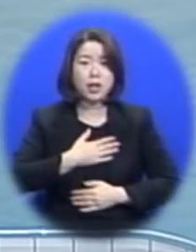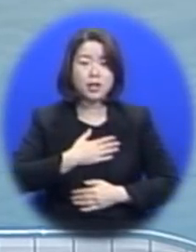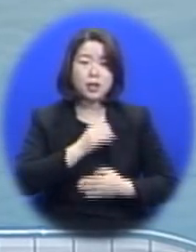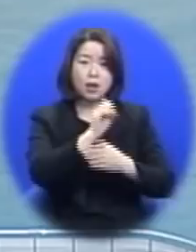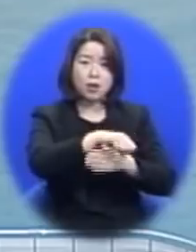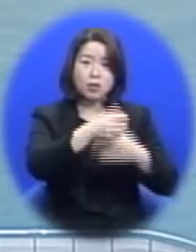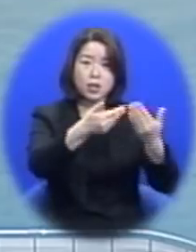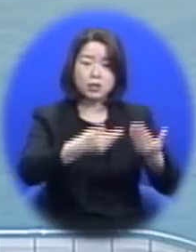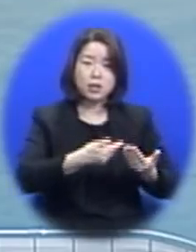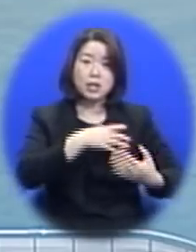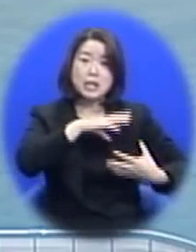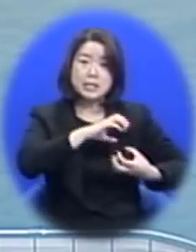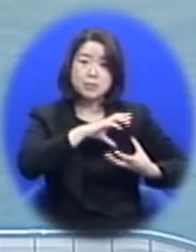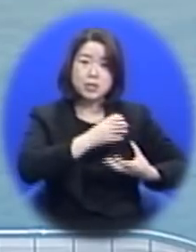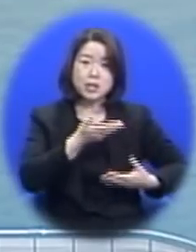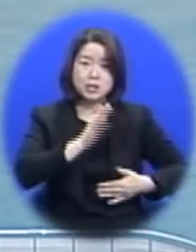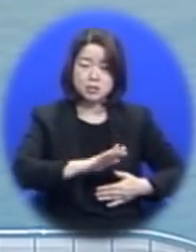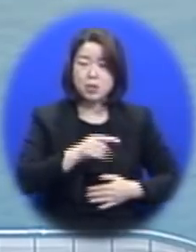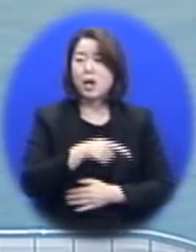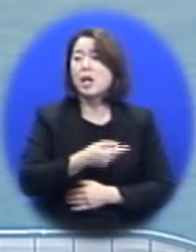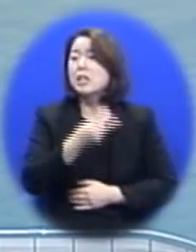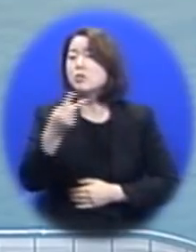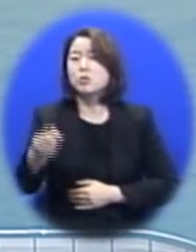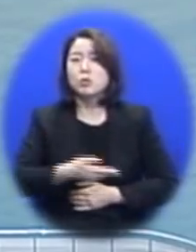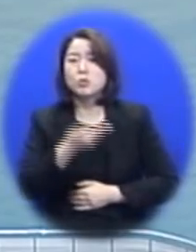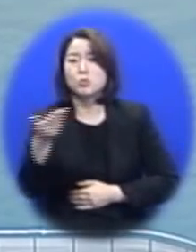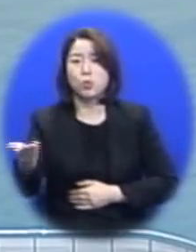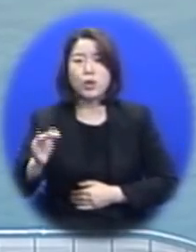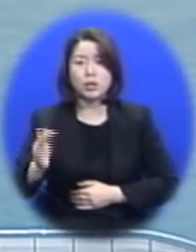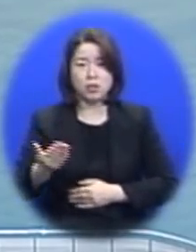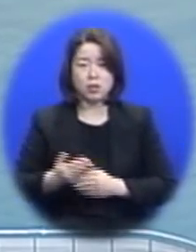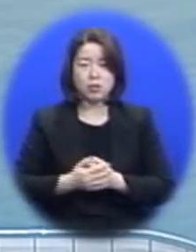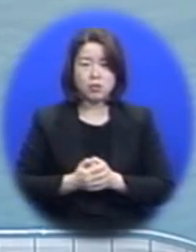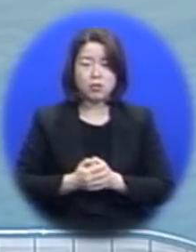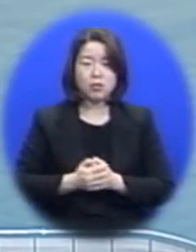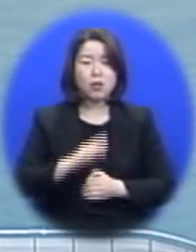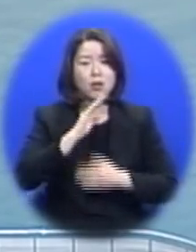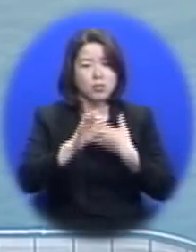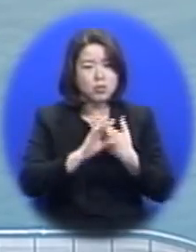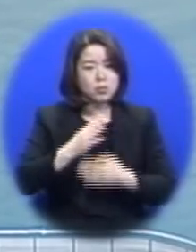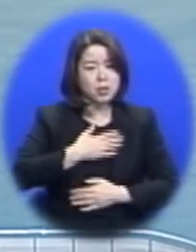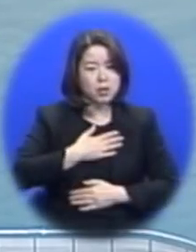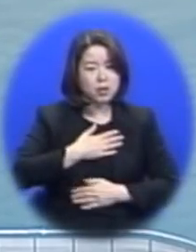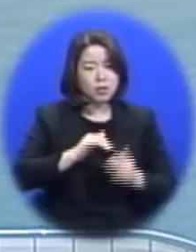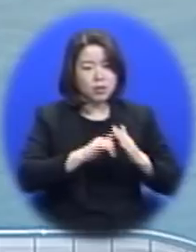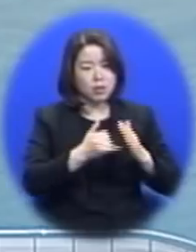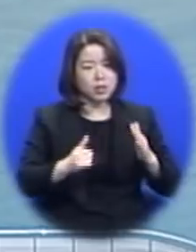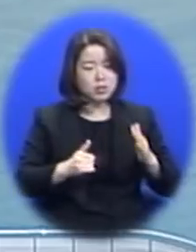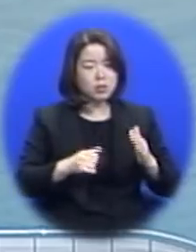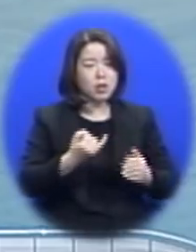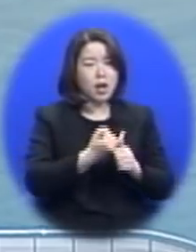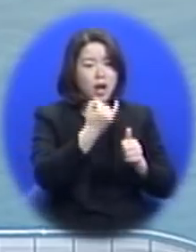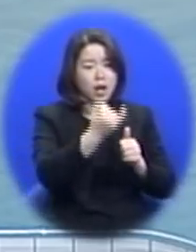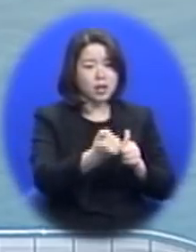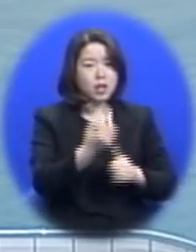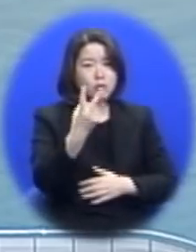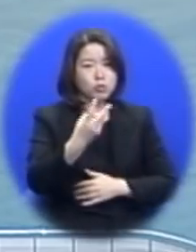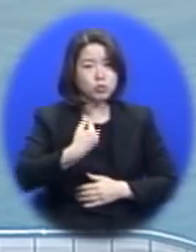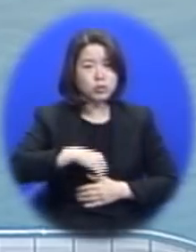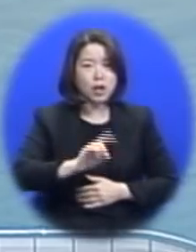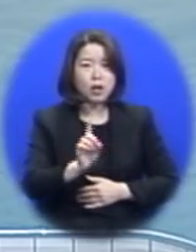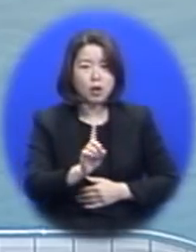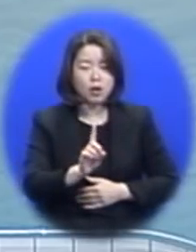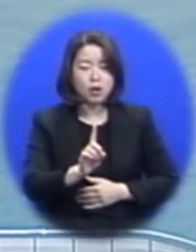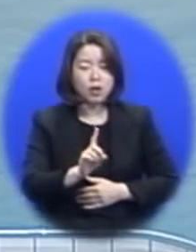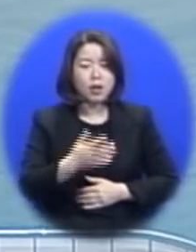사람에게 보내줘야죠. 그러나 그러면 자기 가족은 어떻게 해요? 아내와 두 딸은. 나도 심장